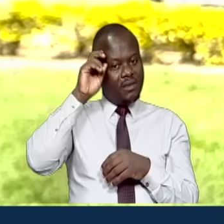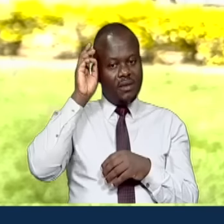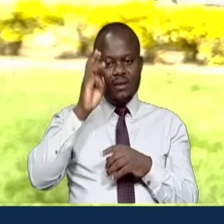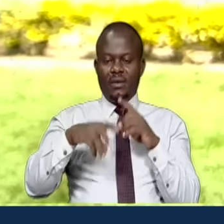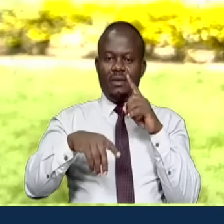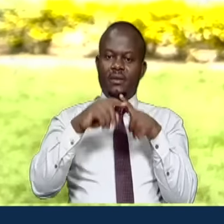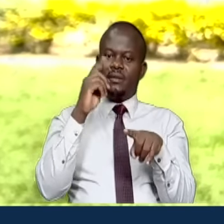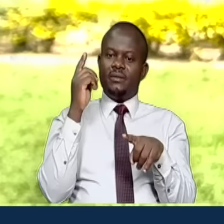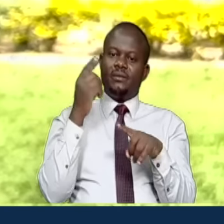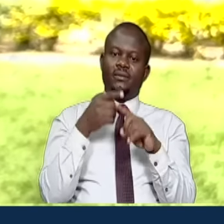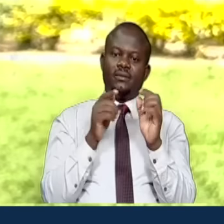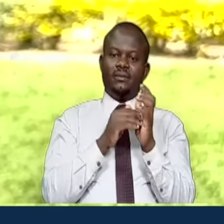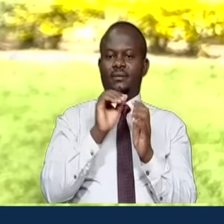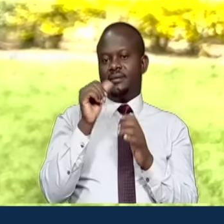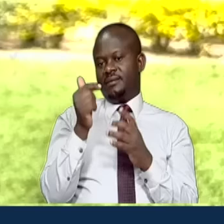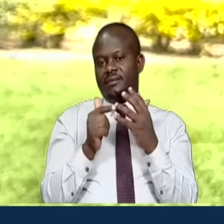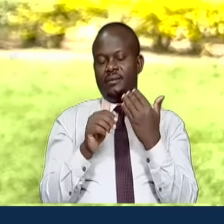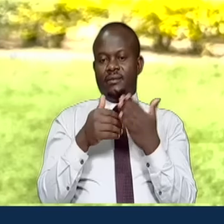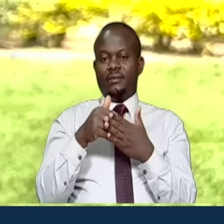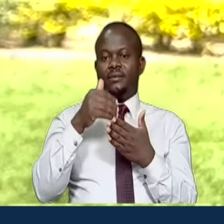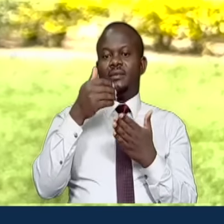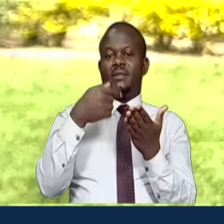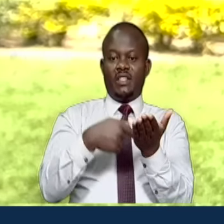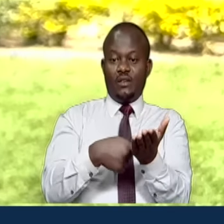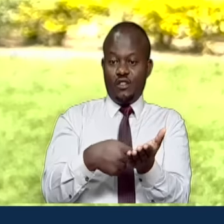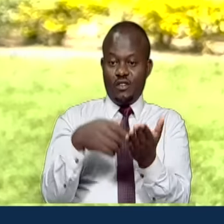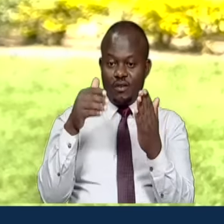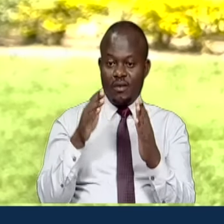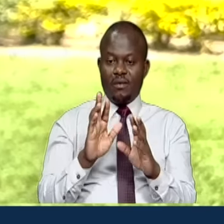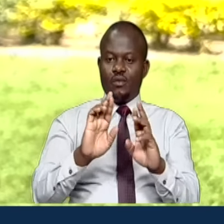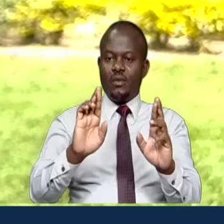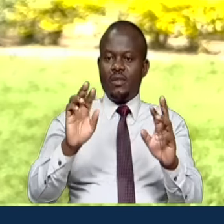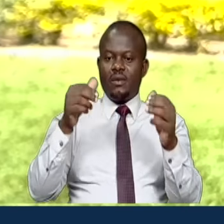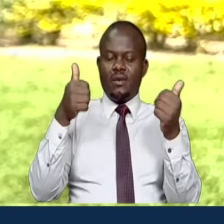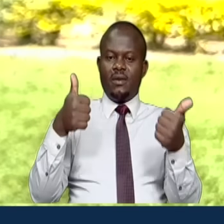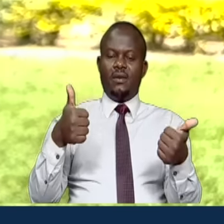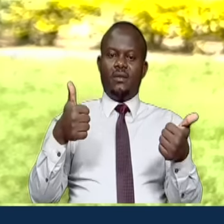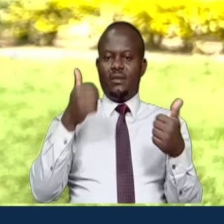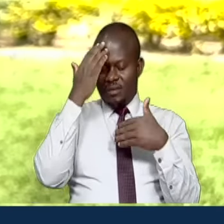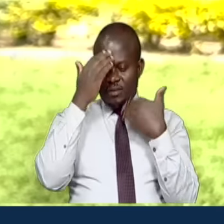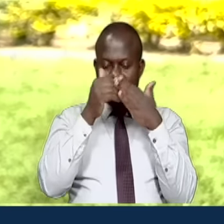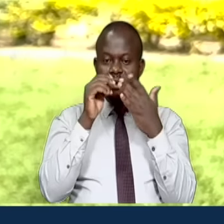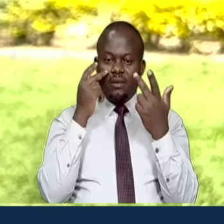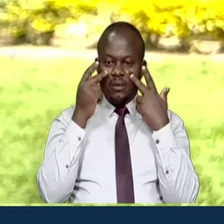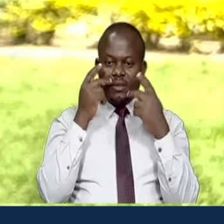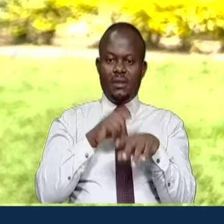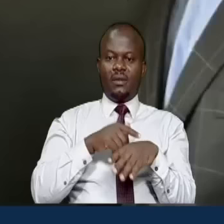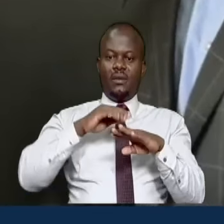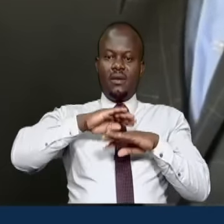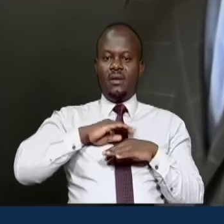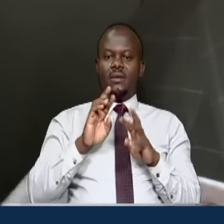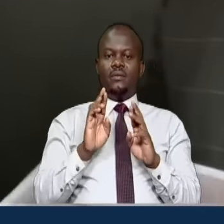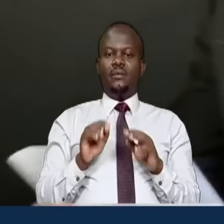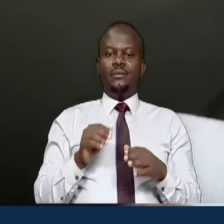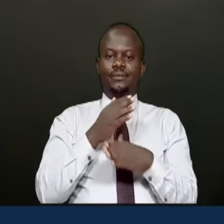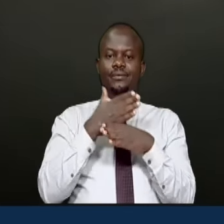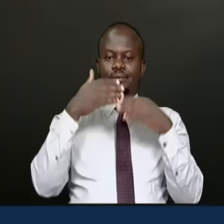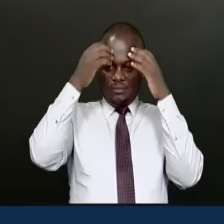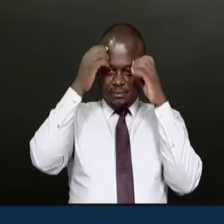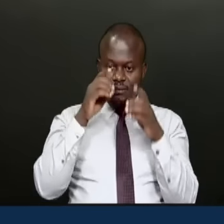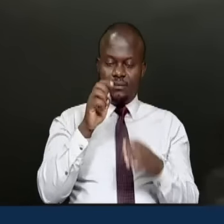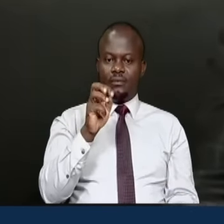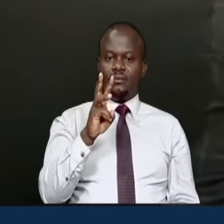azatsinda, n'andi masomo y'ikiganga byose tubyiteguye neza ko twabonye igihe gihagije cyo kubyitegura. Minisitiri w'uburezi